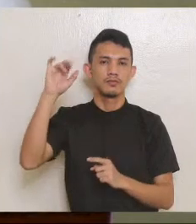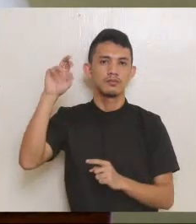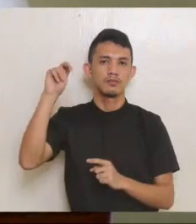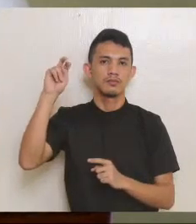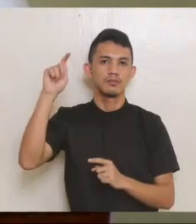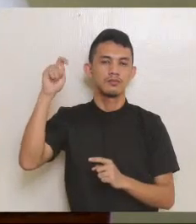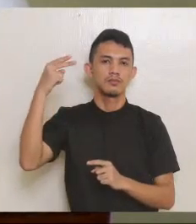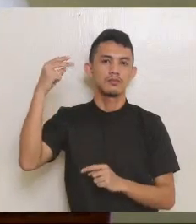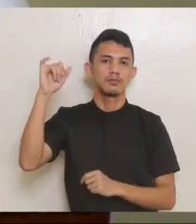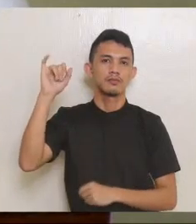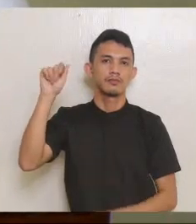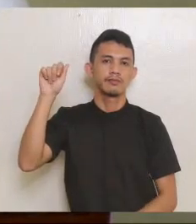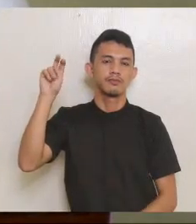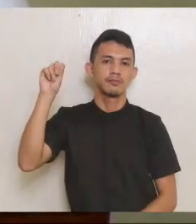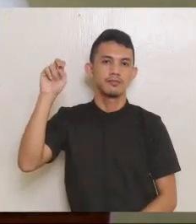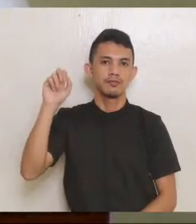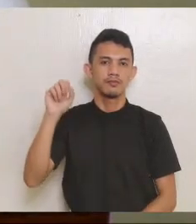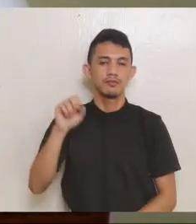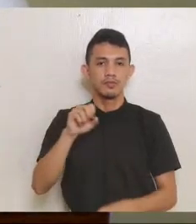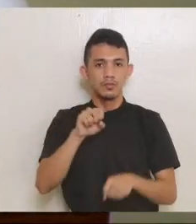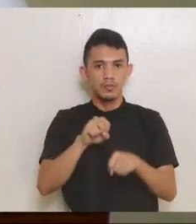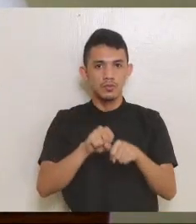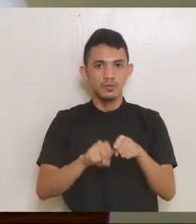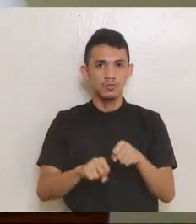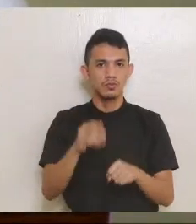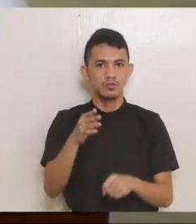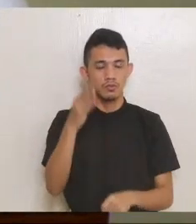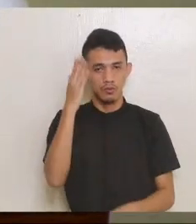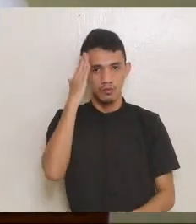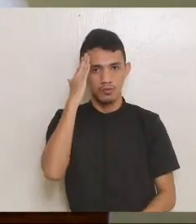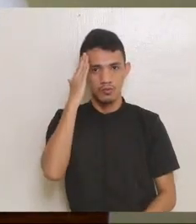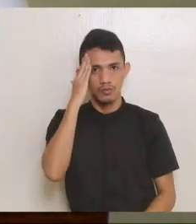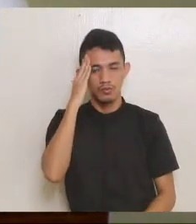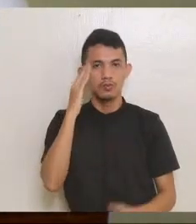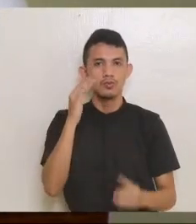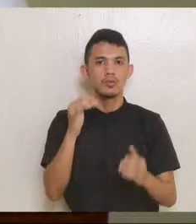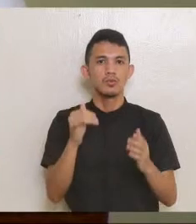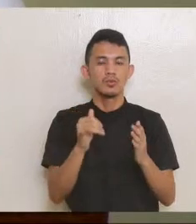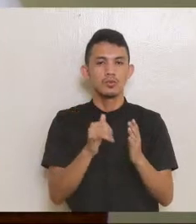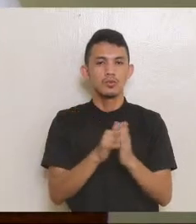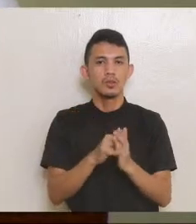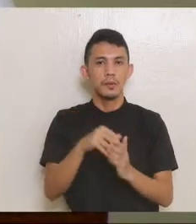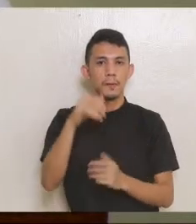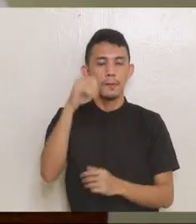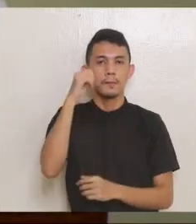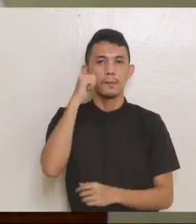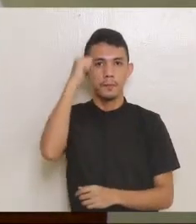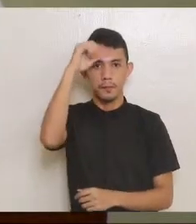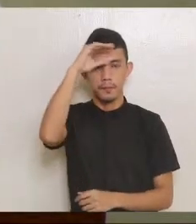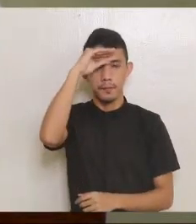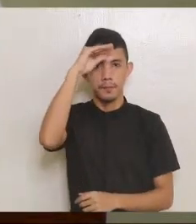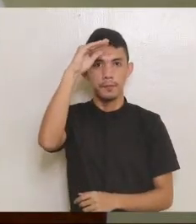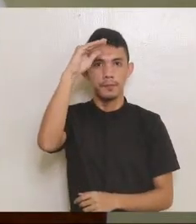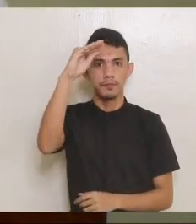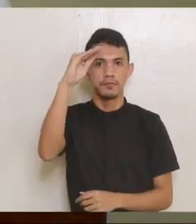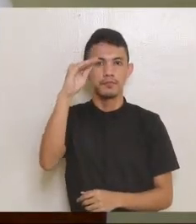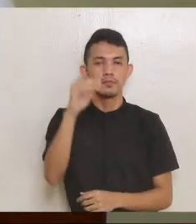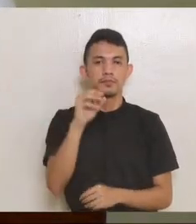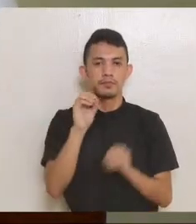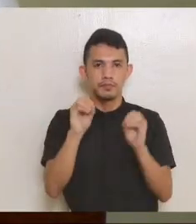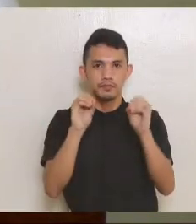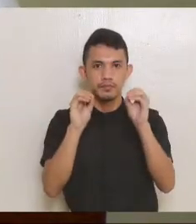Busa kinahanglan hibaluan ninyo nga ang tawo nga gimanduan sa espiritu sa Dios dili makatunglo kang